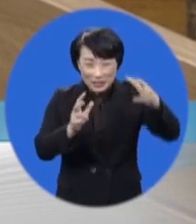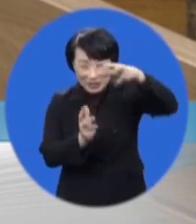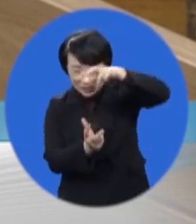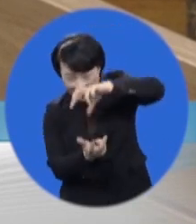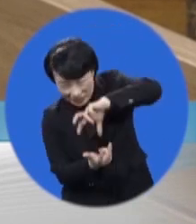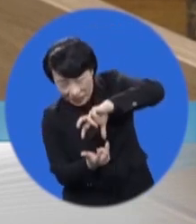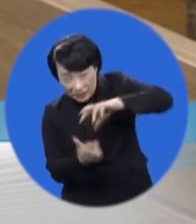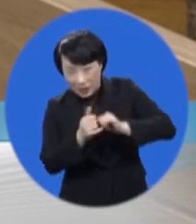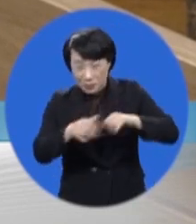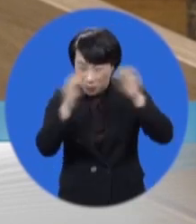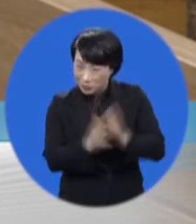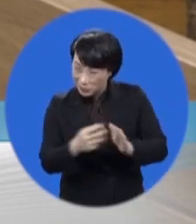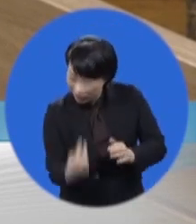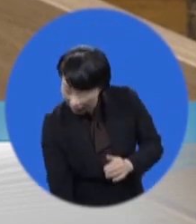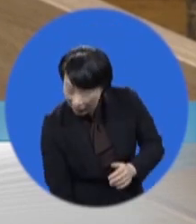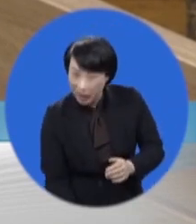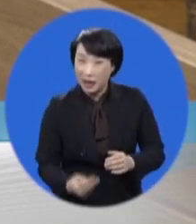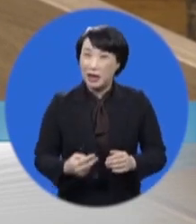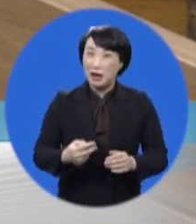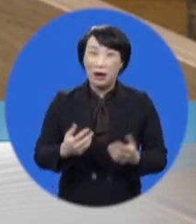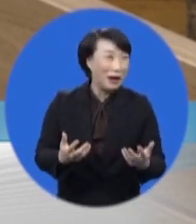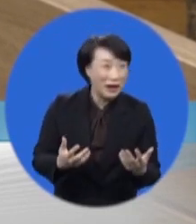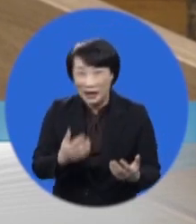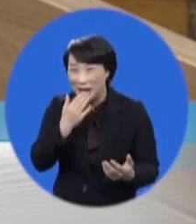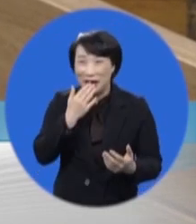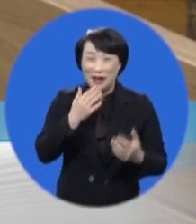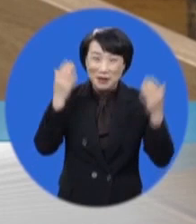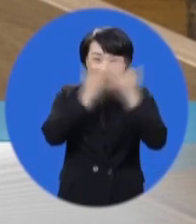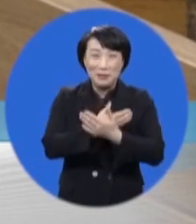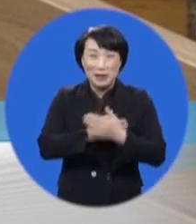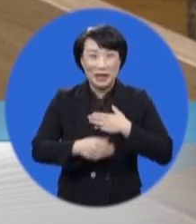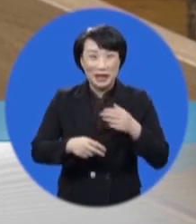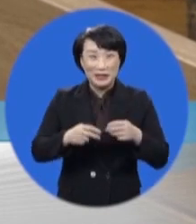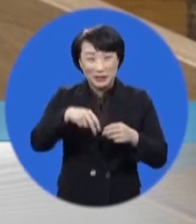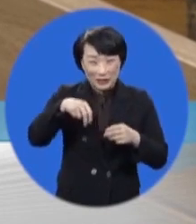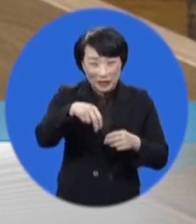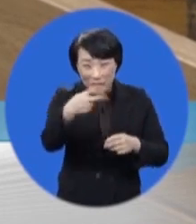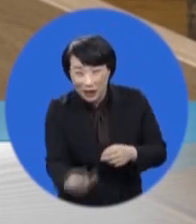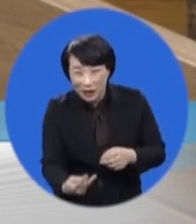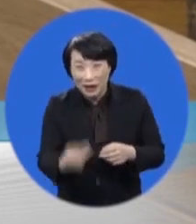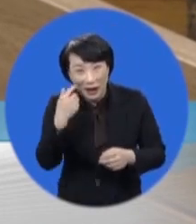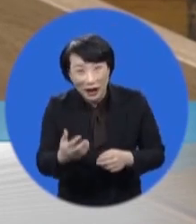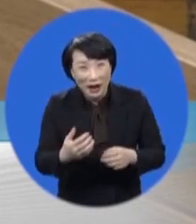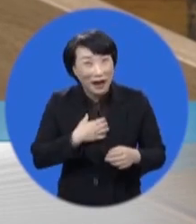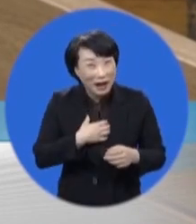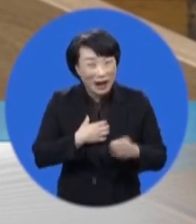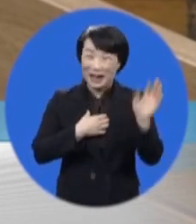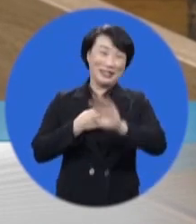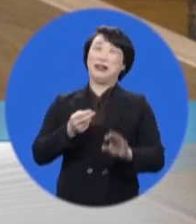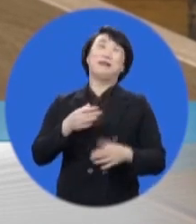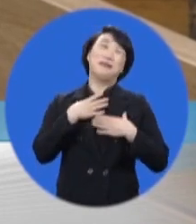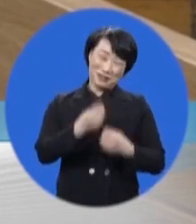때는 사람이다 쏟아져 버리겠네, 큰일 났네, 저녁이 오면 쏟아져 버리겠네, 안 쏟아져요.